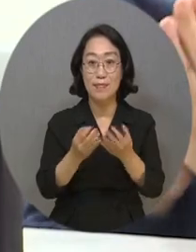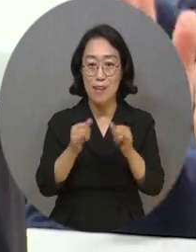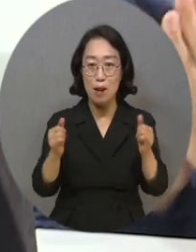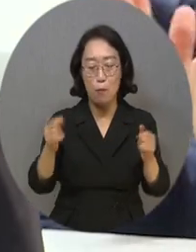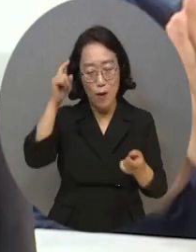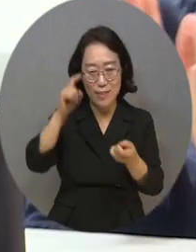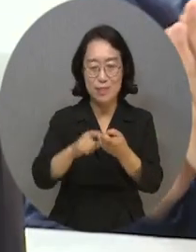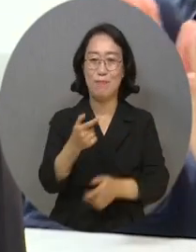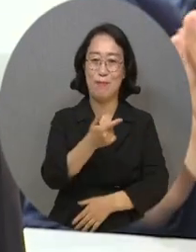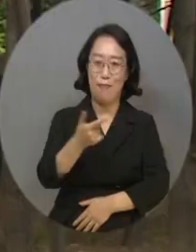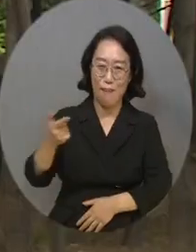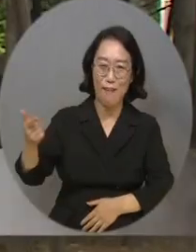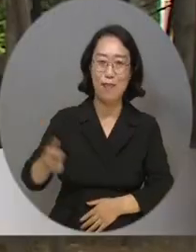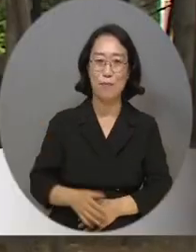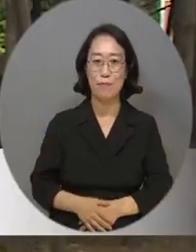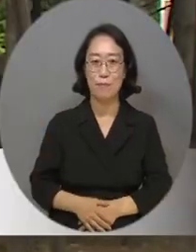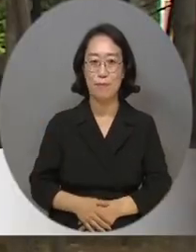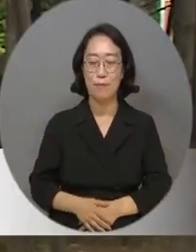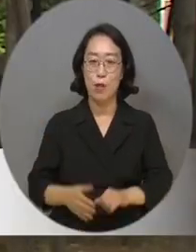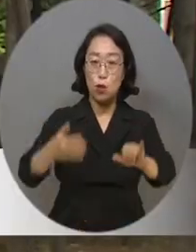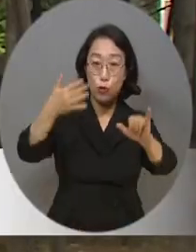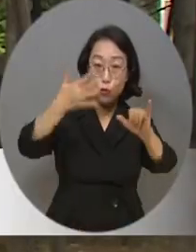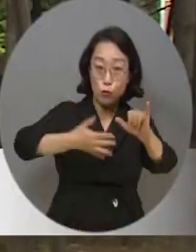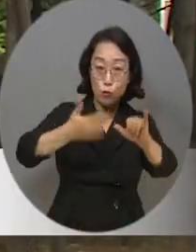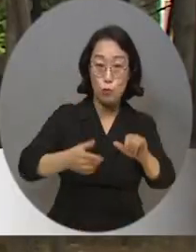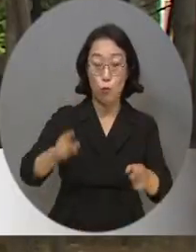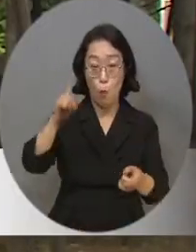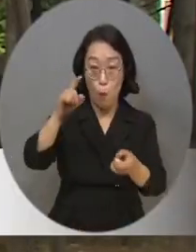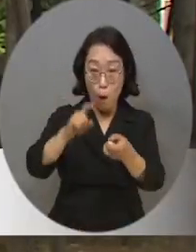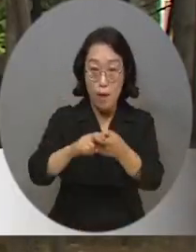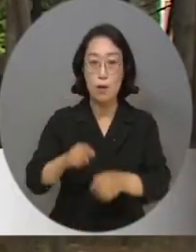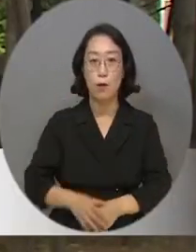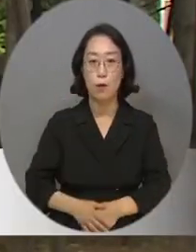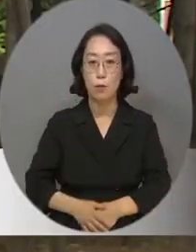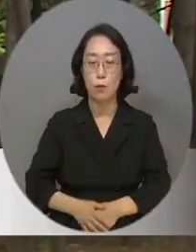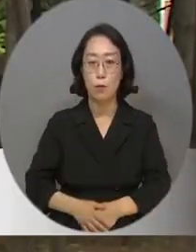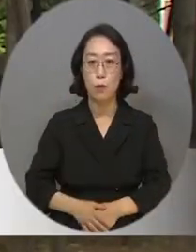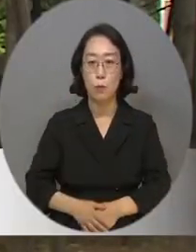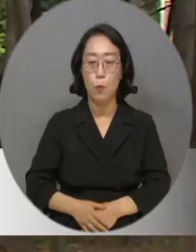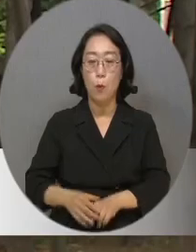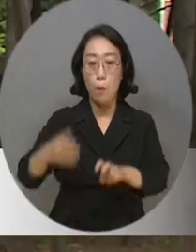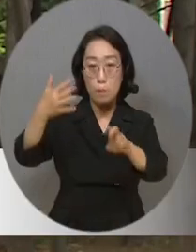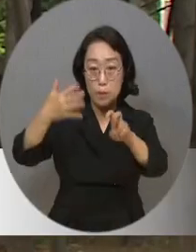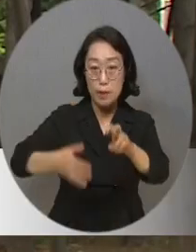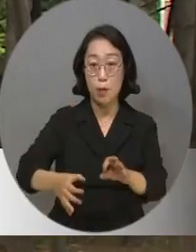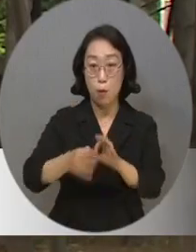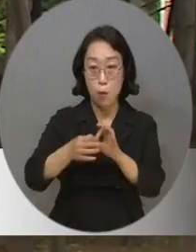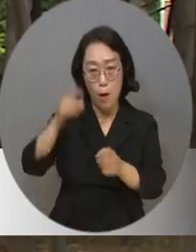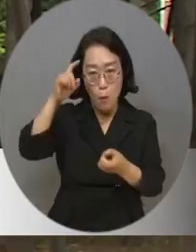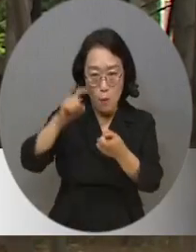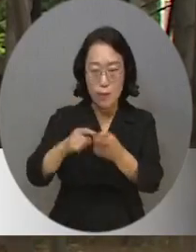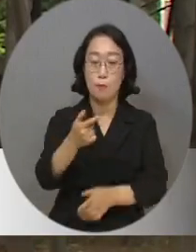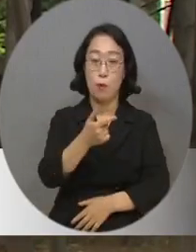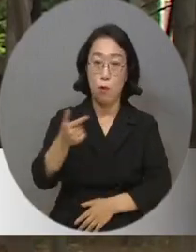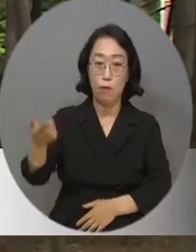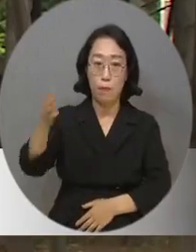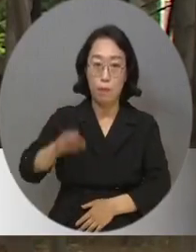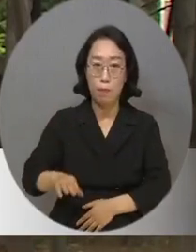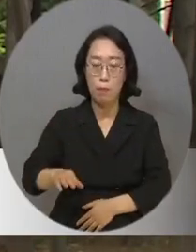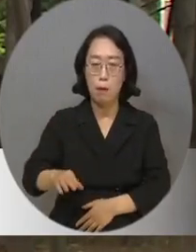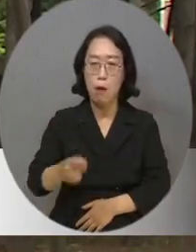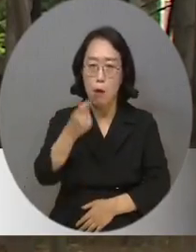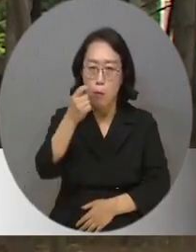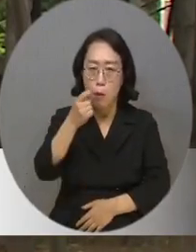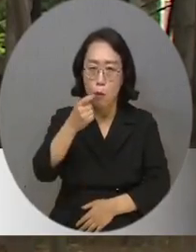관심이 뜨거웠습니다. 유튜브 관련이나 미디어 방송 쪽에 큰 관심이 있었는데요. 접해볼 수